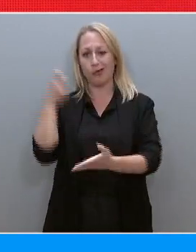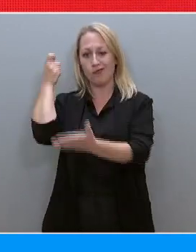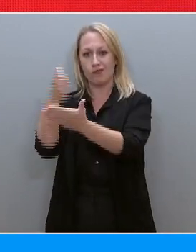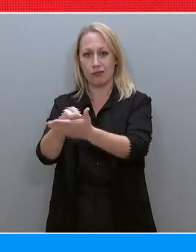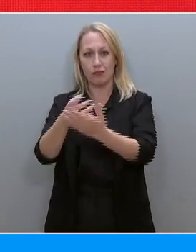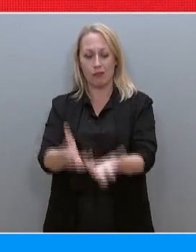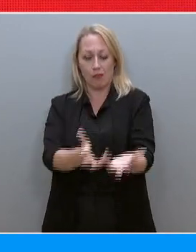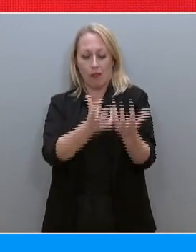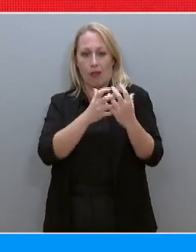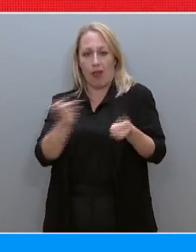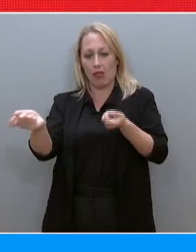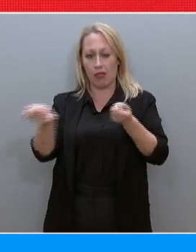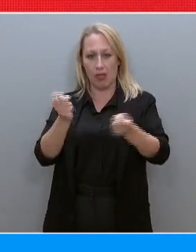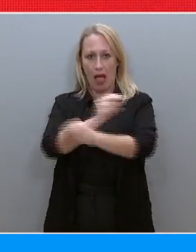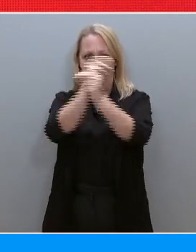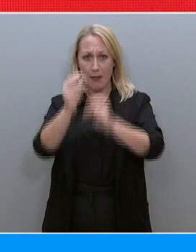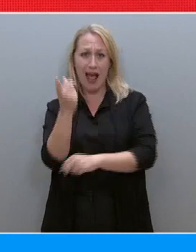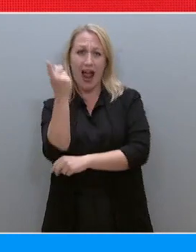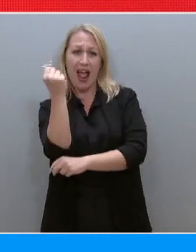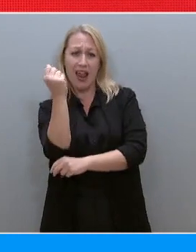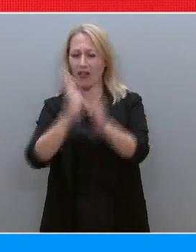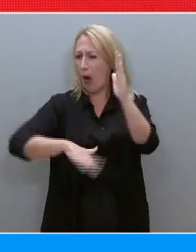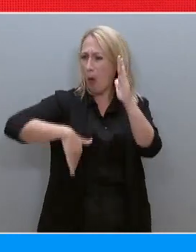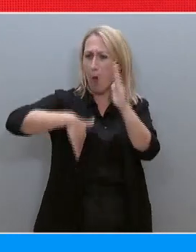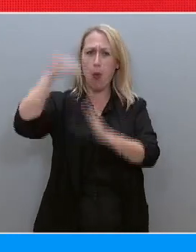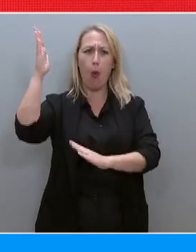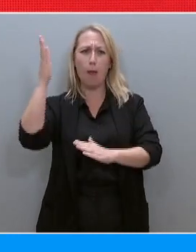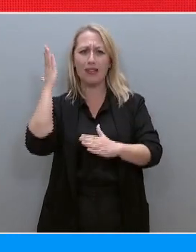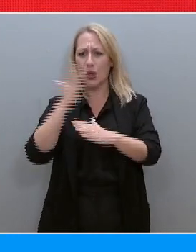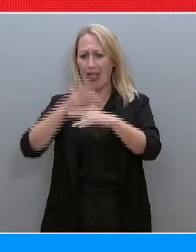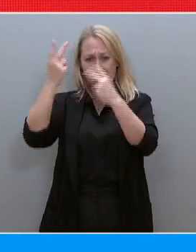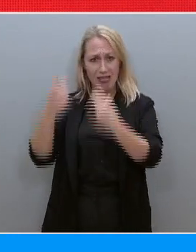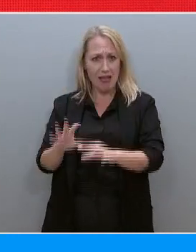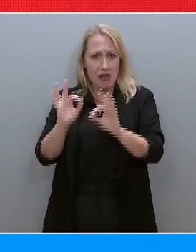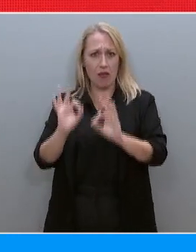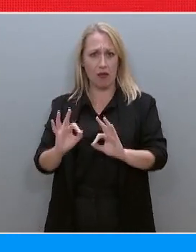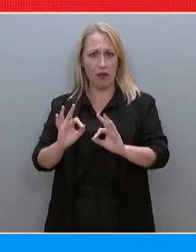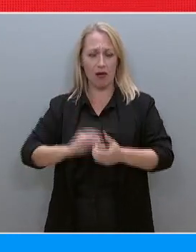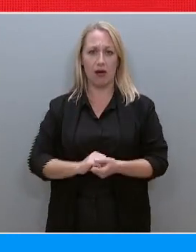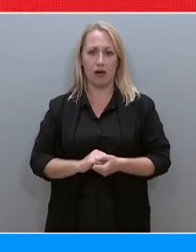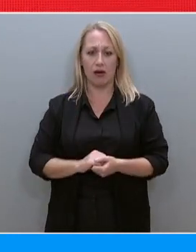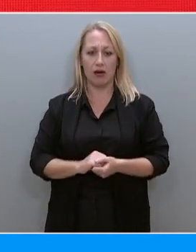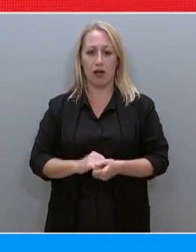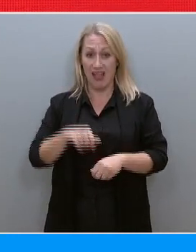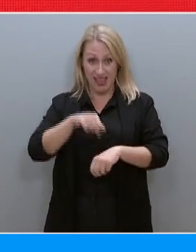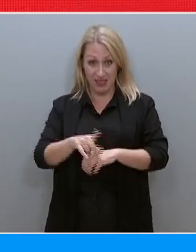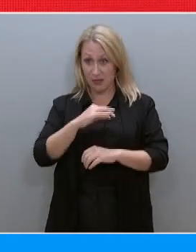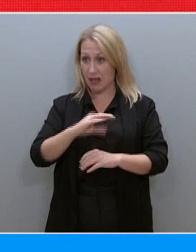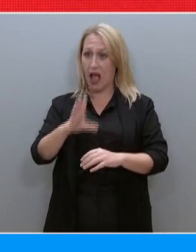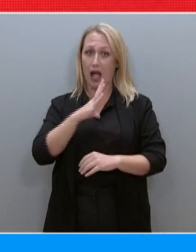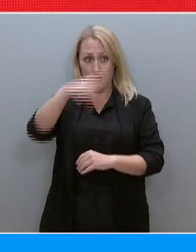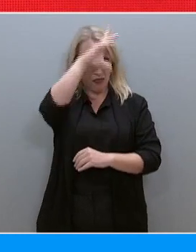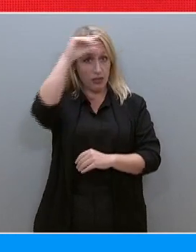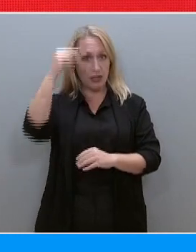Και έχουν φτάσει, έχουν οδηγήσει την τιμή, την έχουν εκτοξεύσει, την τιμή του ενοικίου στο Θεό. Και δεν υπάρχει στέγη για το φοιτητή,